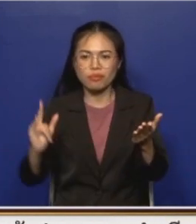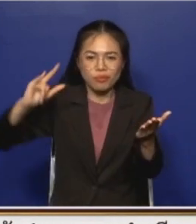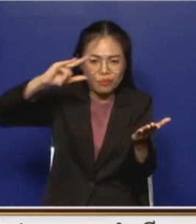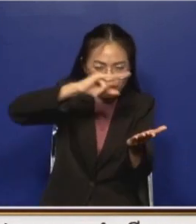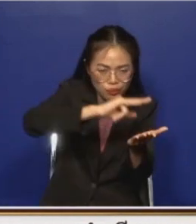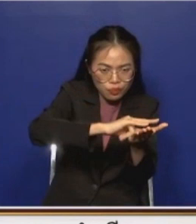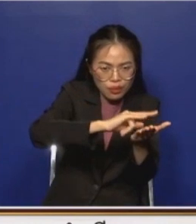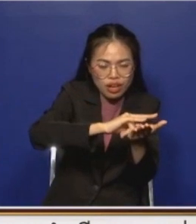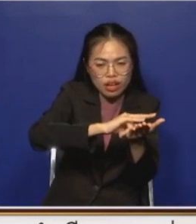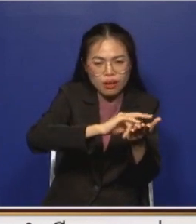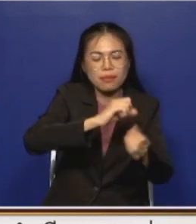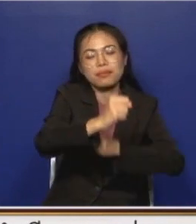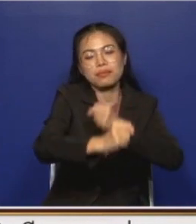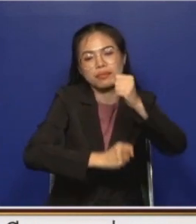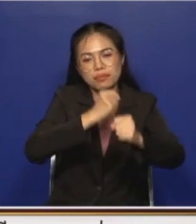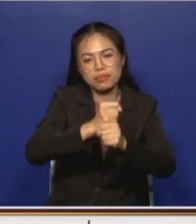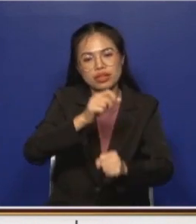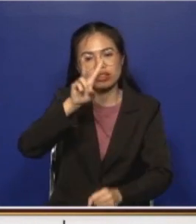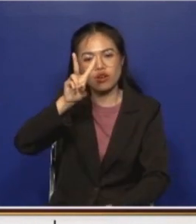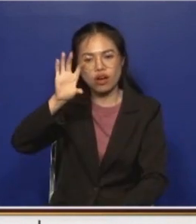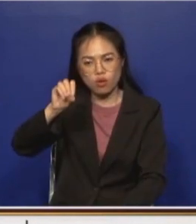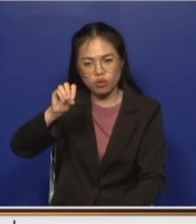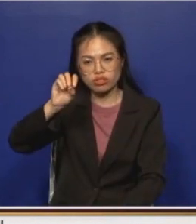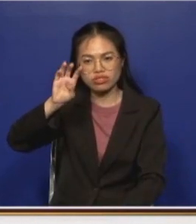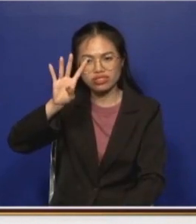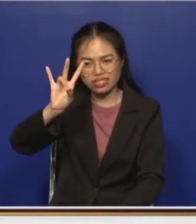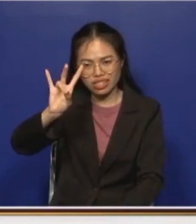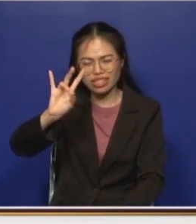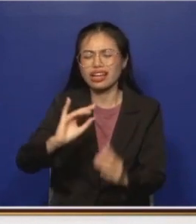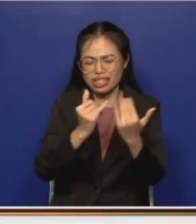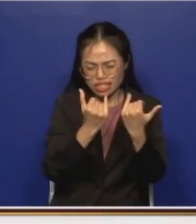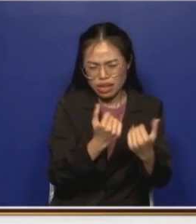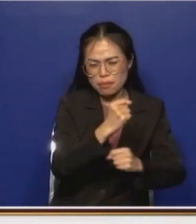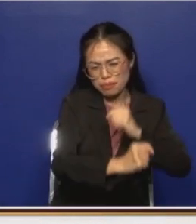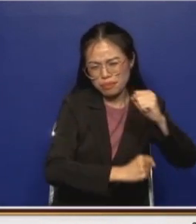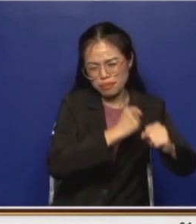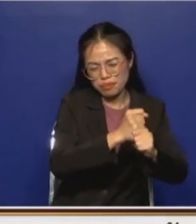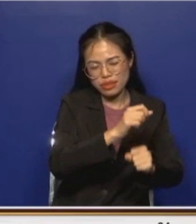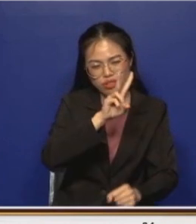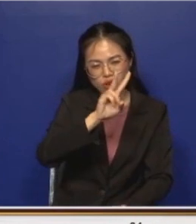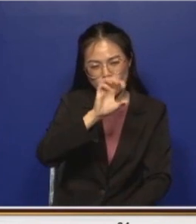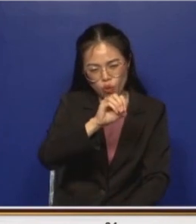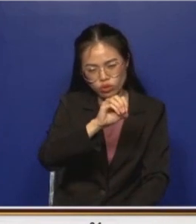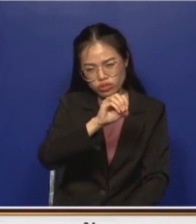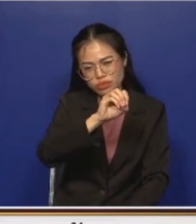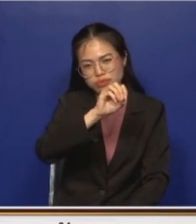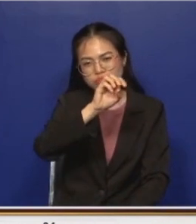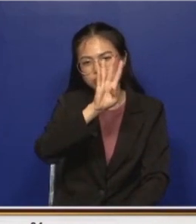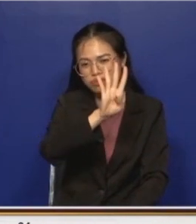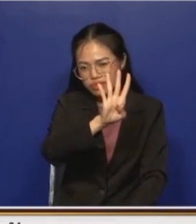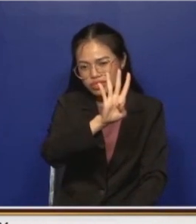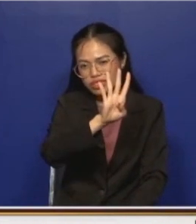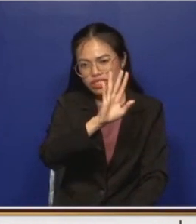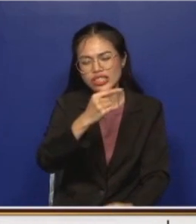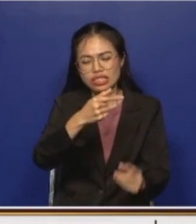คลปะนะขออภัยที่เอ่ยนามท่านในทางที่ถูกต้องนะฮะท่านได้ออกมาให้สัมภาษณ์ข่าวโรงแร